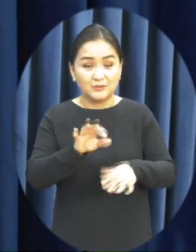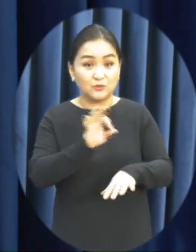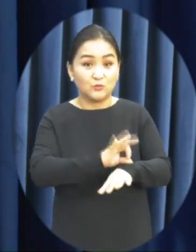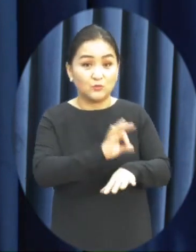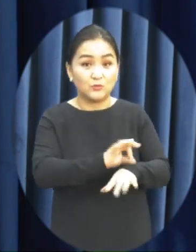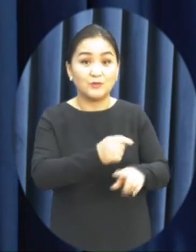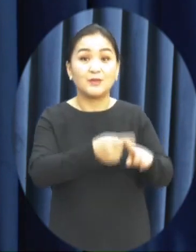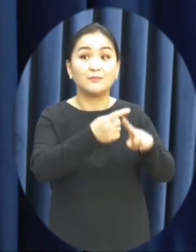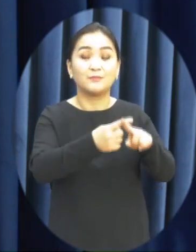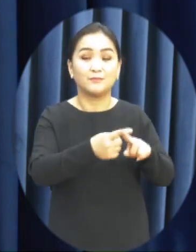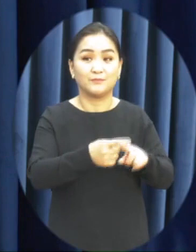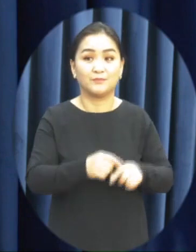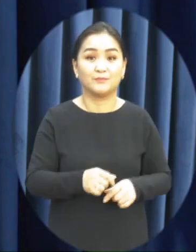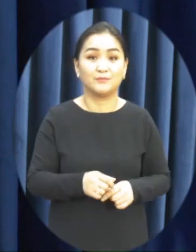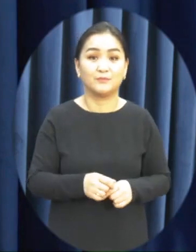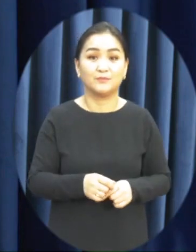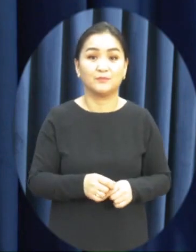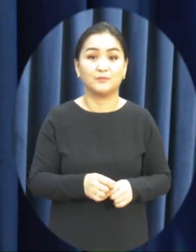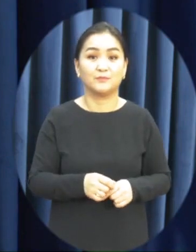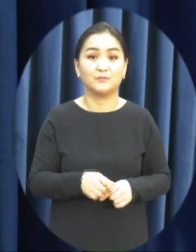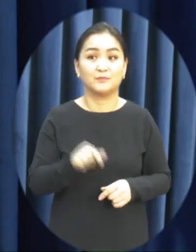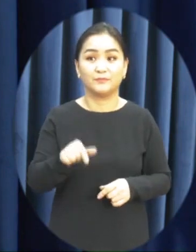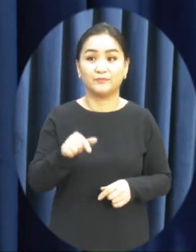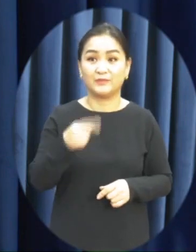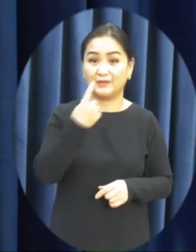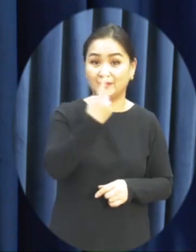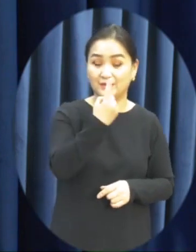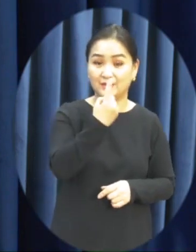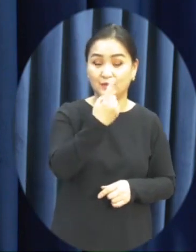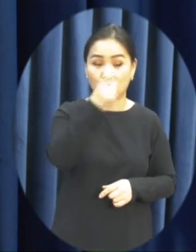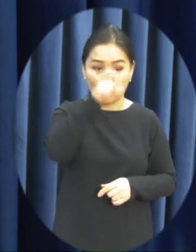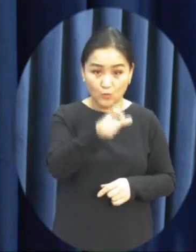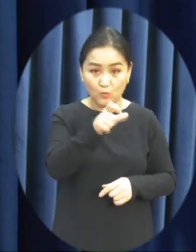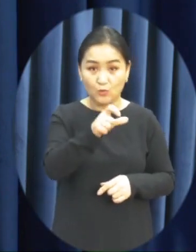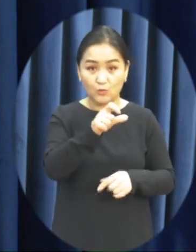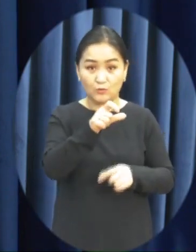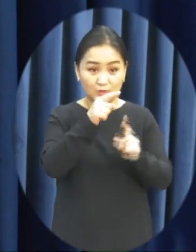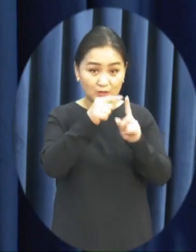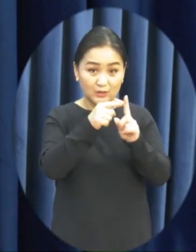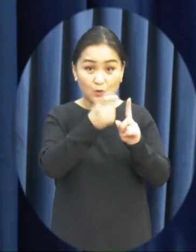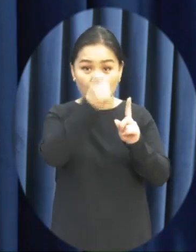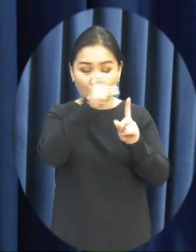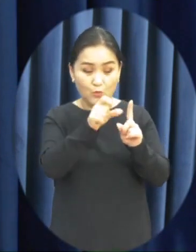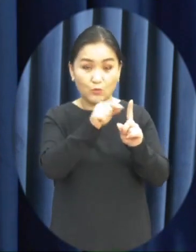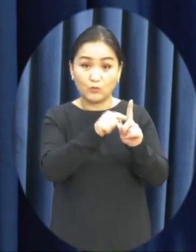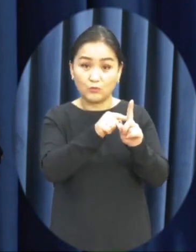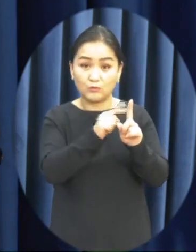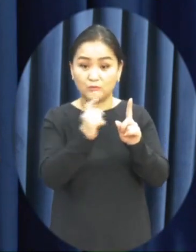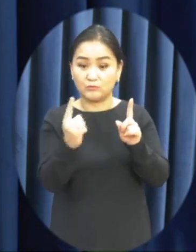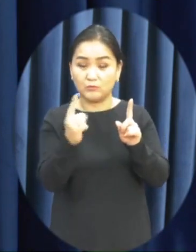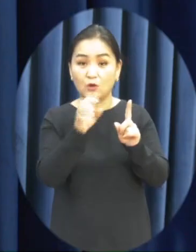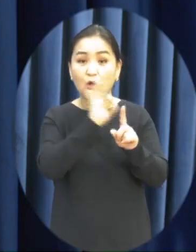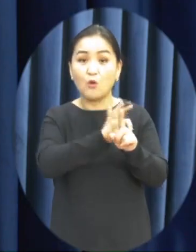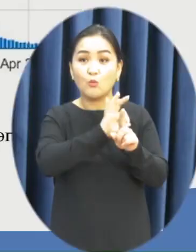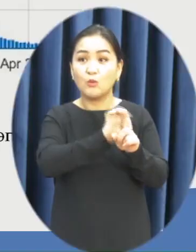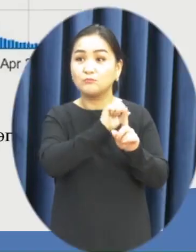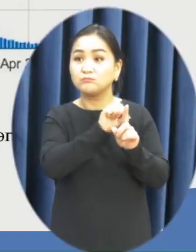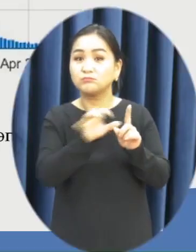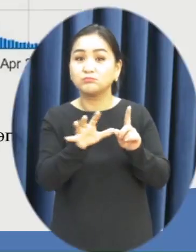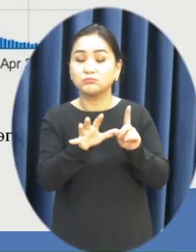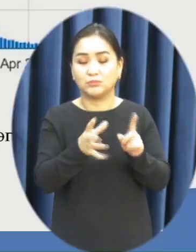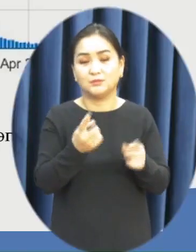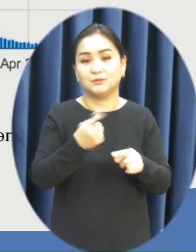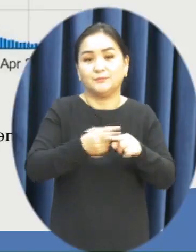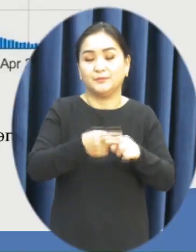Нээна ахартагоз өсэн байна энэл хоороан нэгээс нэг хэнд халтар тараах ерсэл немэгдээээгээд олож болууу. Ээнэ слайдан дэээээл